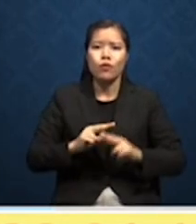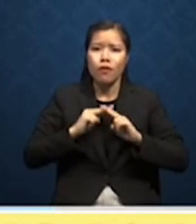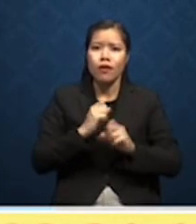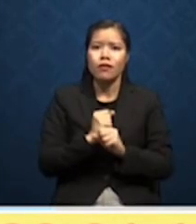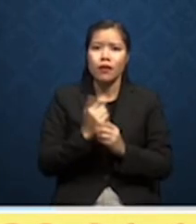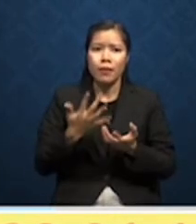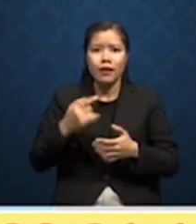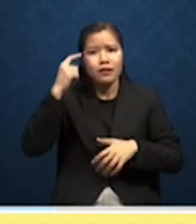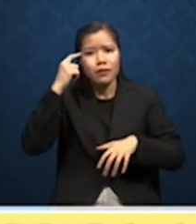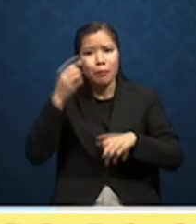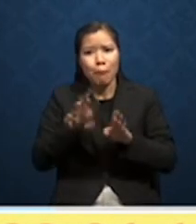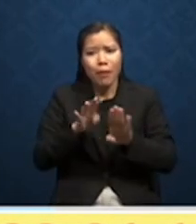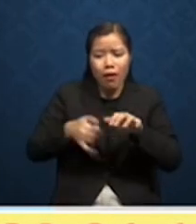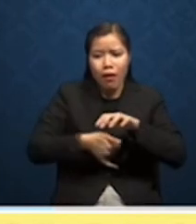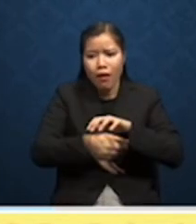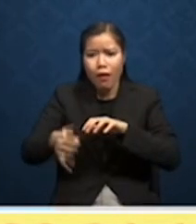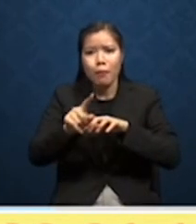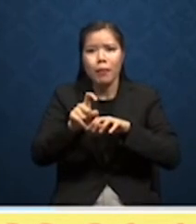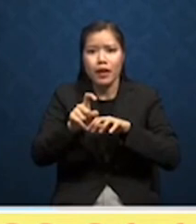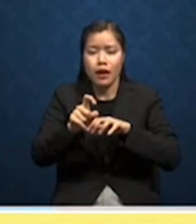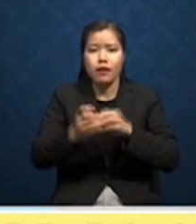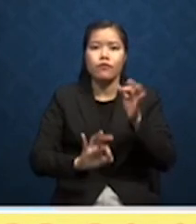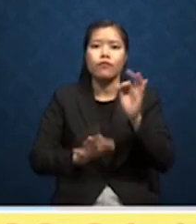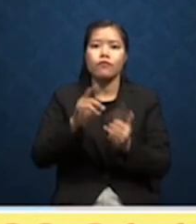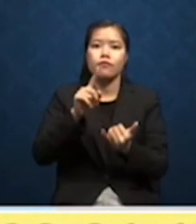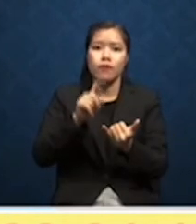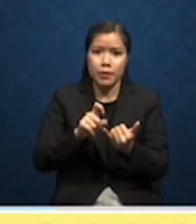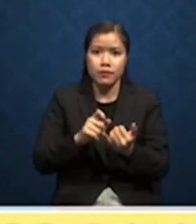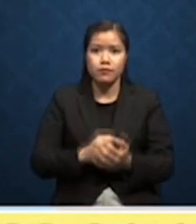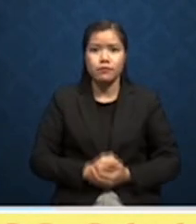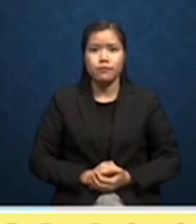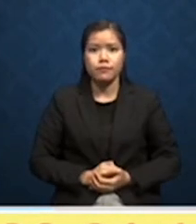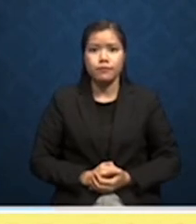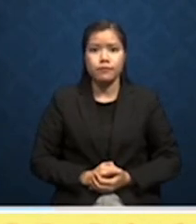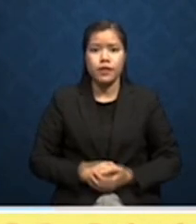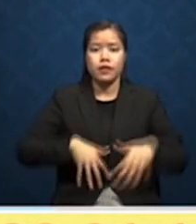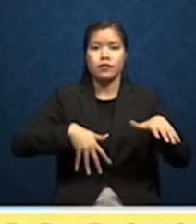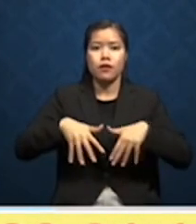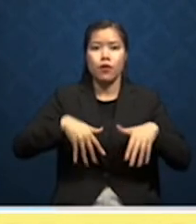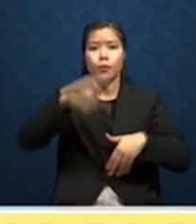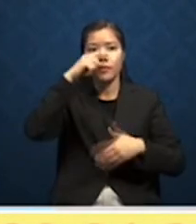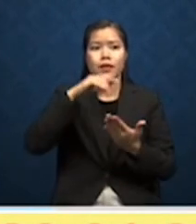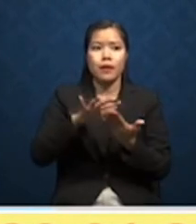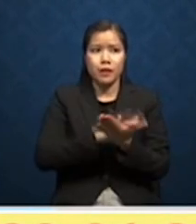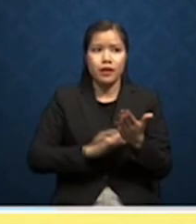าออกไม่ได้แล้วเขาโดนไฟไหม้สังคมไทยต้องกลับมาแก้ไขจริงจังสักทีนะคะ